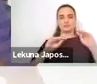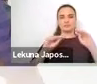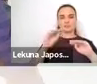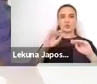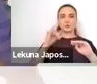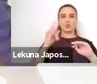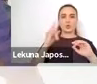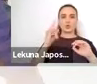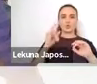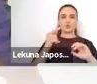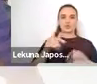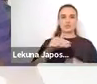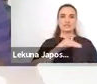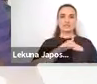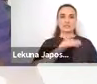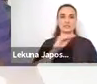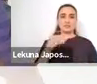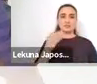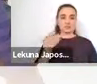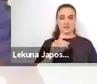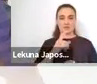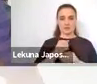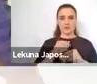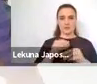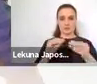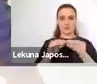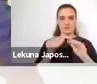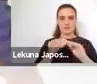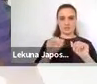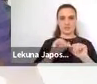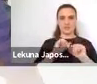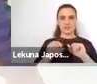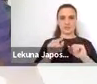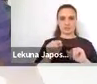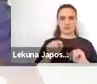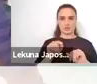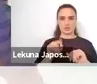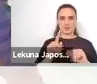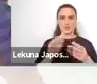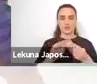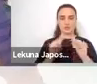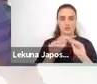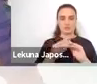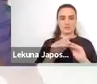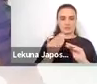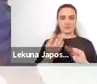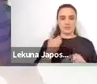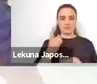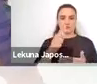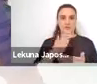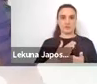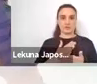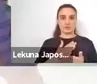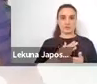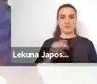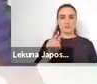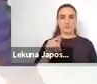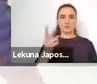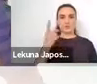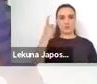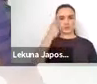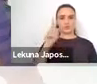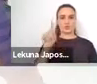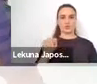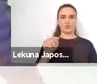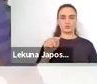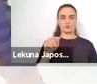სიცხე მისცა და ეხლა რას ვაკეთებ? პრობლემის გადაჭრაა ჩვეულებრივად, კონკრეტულ გამოწვევასთან მიდის ბავშვი და მან ეხლა უნდა